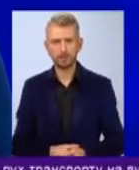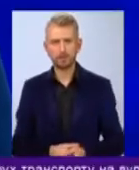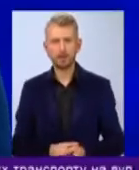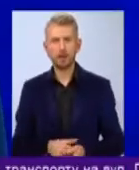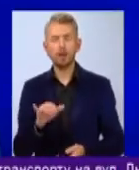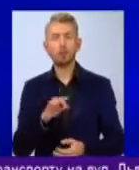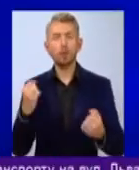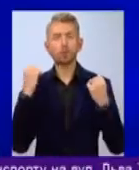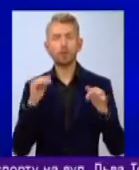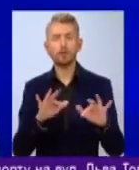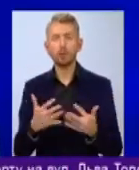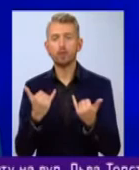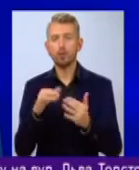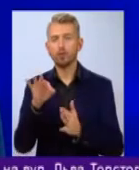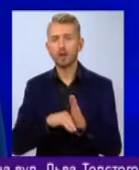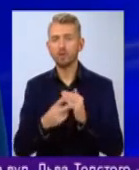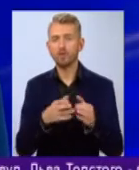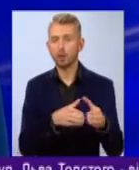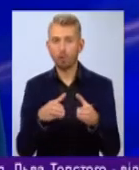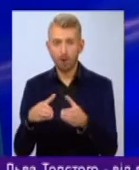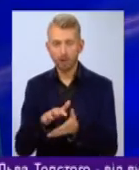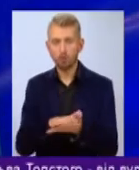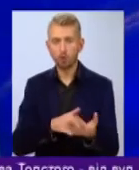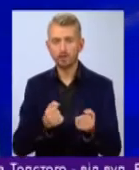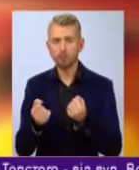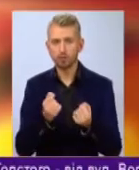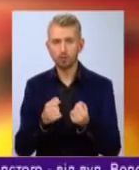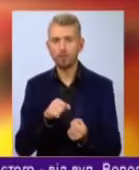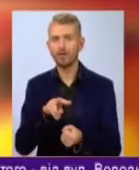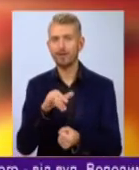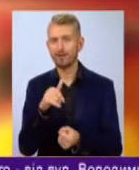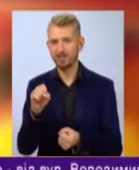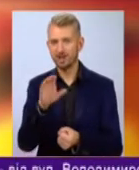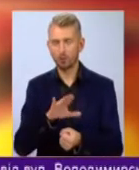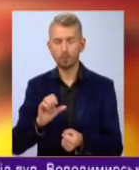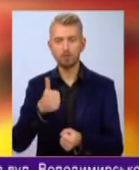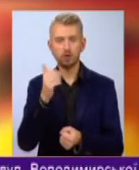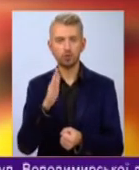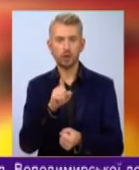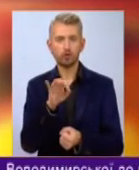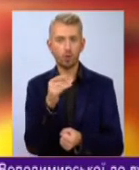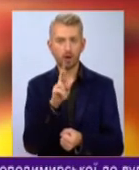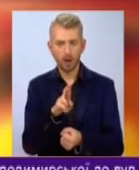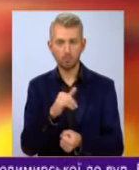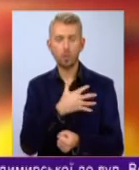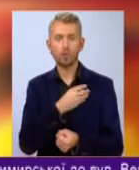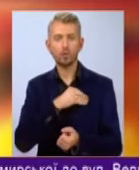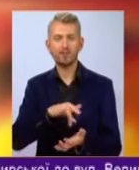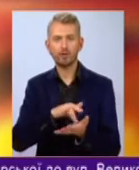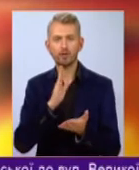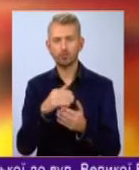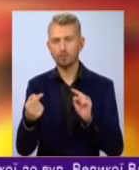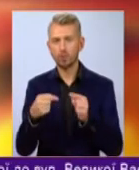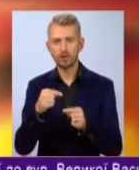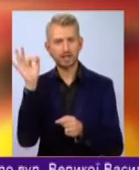І про спортивні події. Сьогодні одразу 2 команди продовжать боротьбу у Лізі Європи. Першою на бій вийде «Зоря», яка у Львові прийматиме німецьку